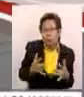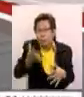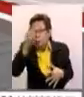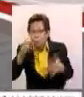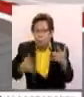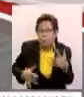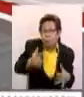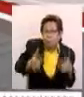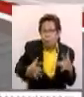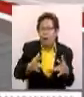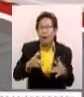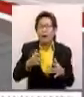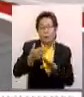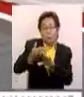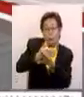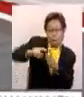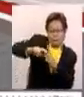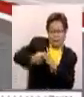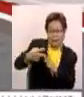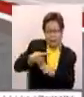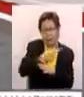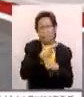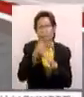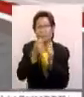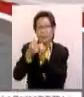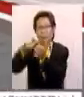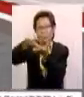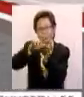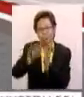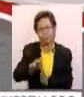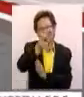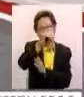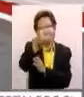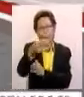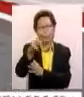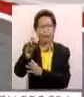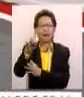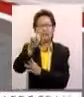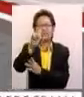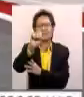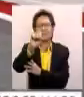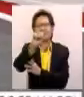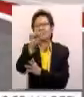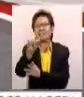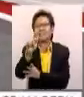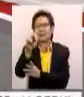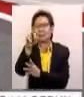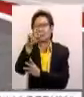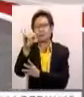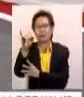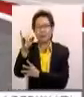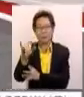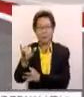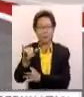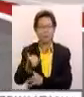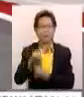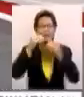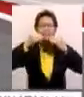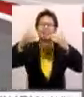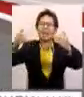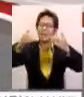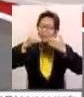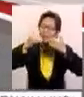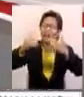mula, kita terus saja bersama wartawan Muhammad Zamri Suharani. Teruskan Zamri. Terima kasih rakan penyampai di Angkasa